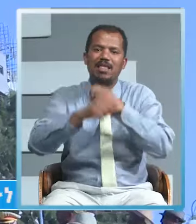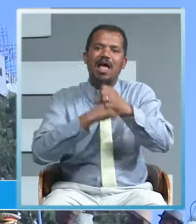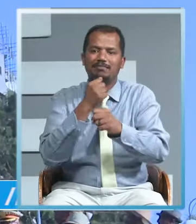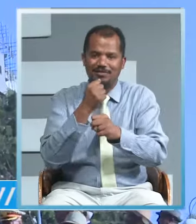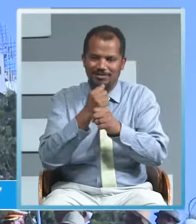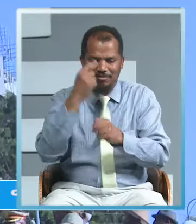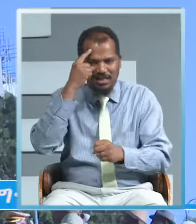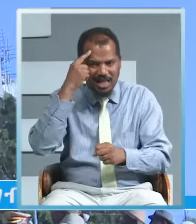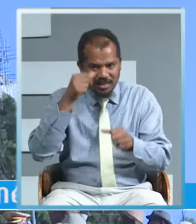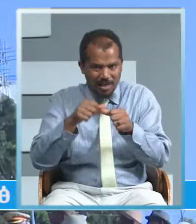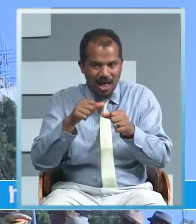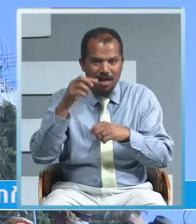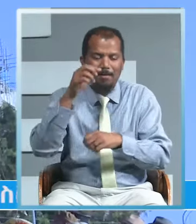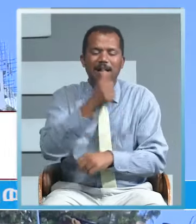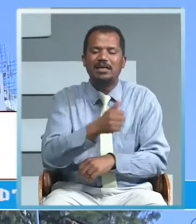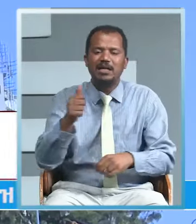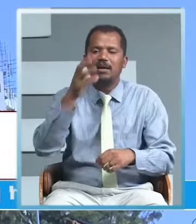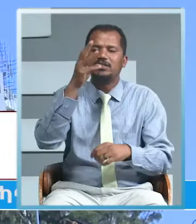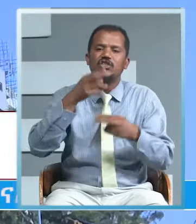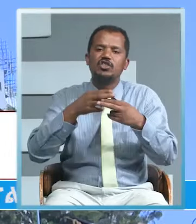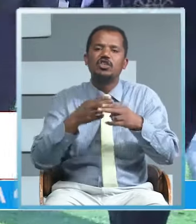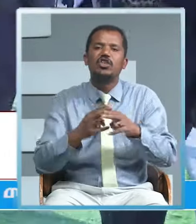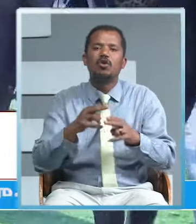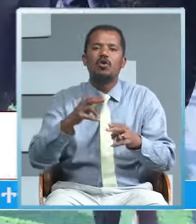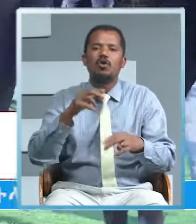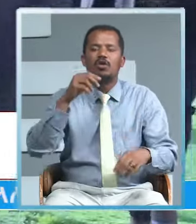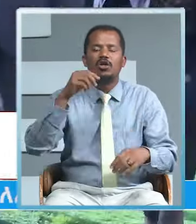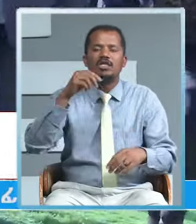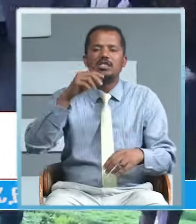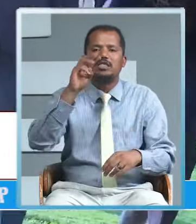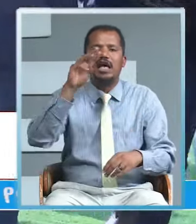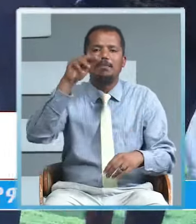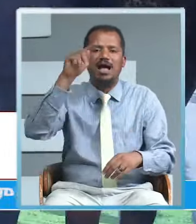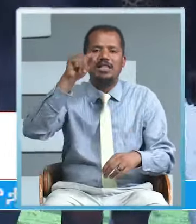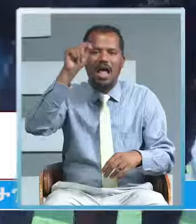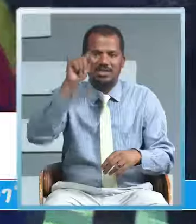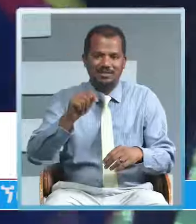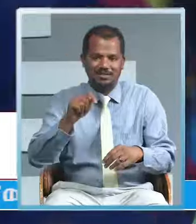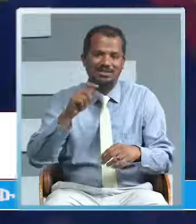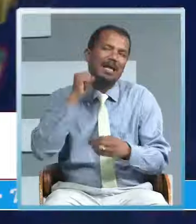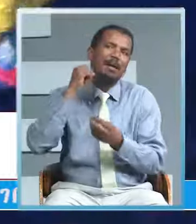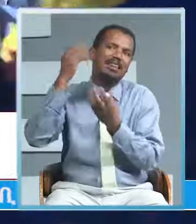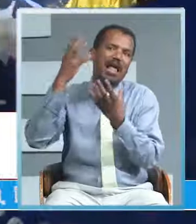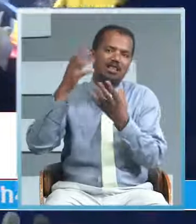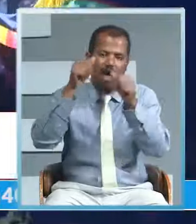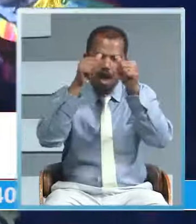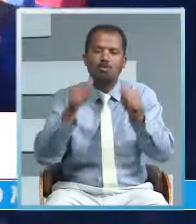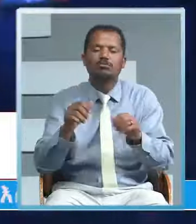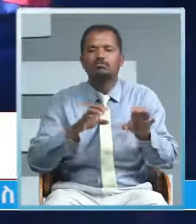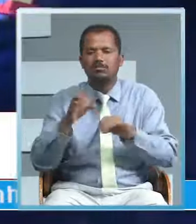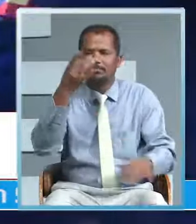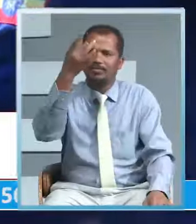ቀን በአዲስ አበባ 6 ኪሎ በሚገኘው የሰማዕታት ሐውልት ስር ተከብሯል። ታሪክ እንደሚያስረዳው